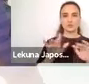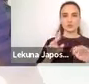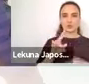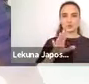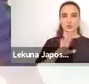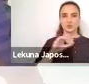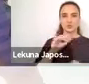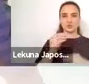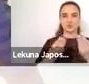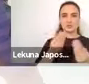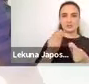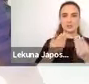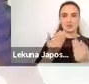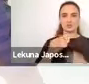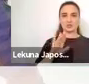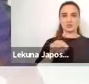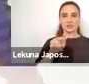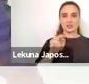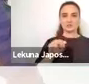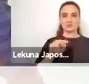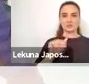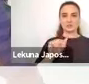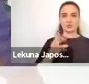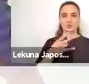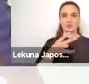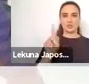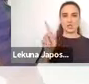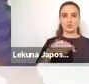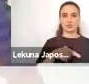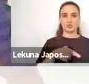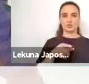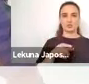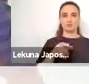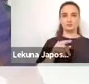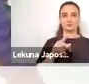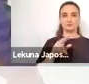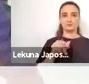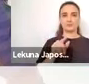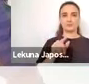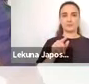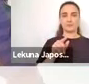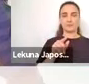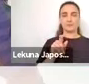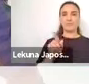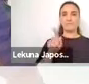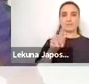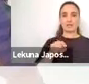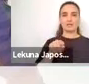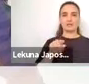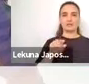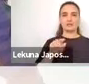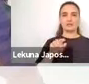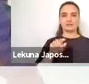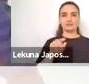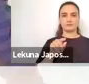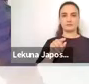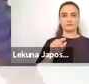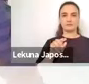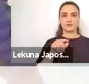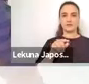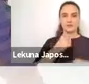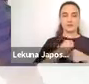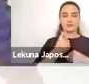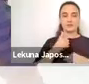იყოს თამაშის ტიპის და არ უნდა აიცულონ და ასე ვაკეთებთ და აი მე